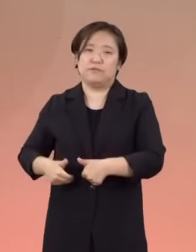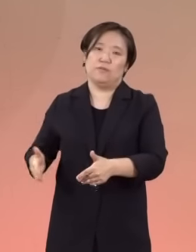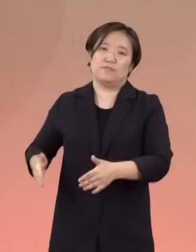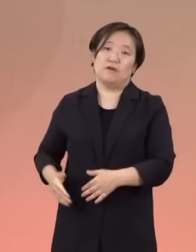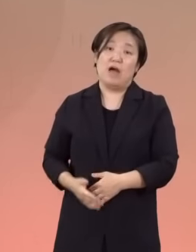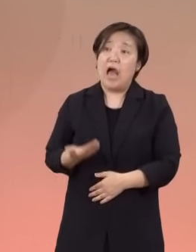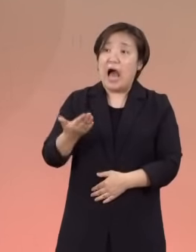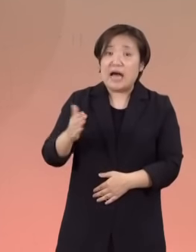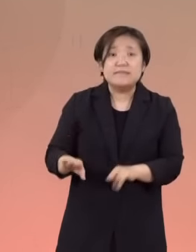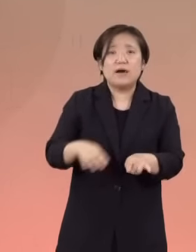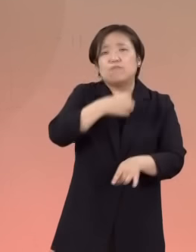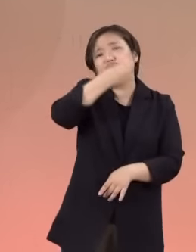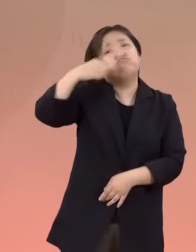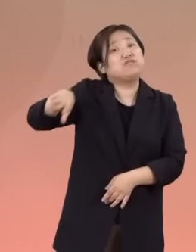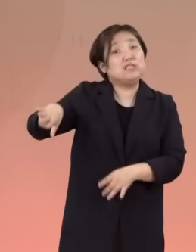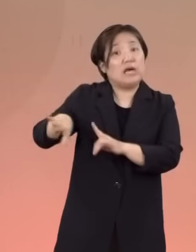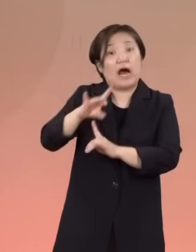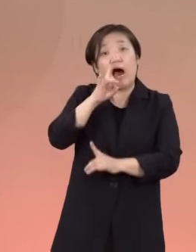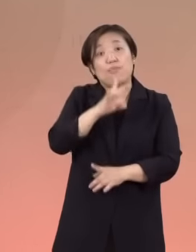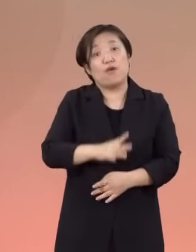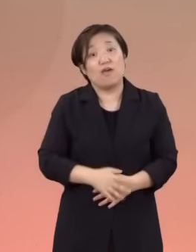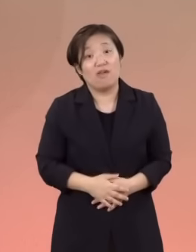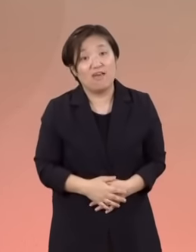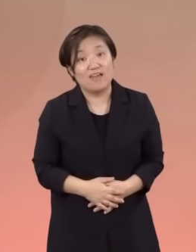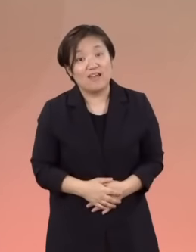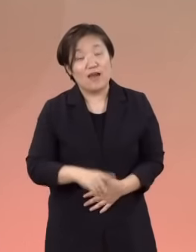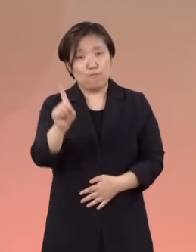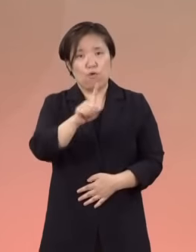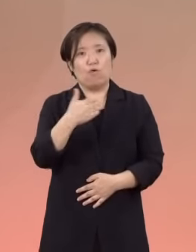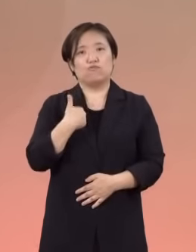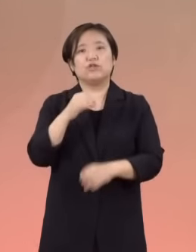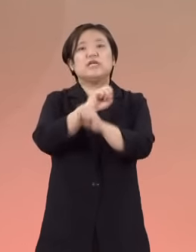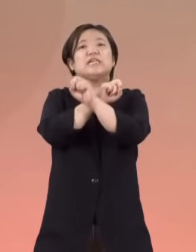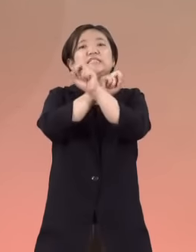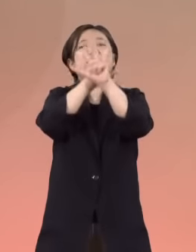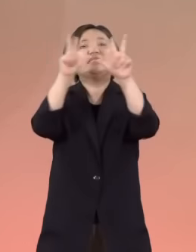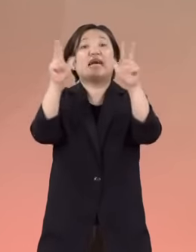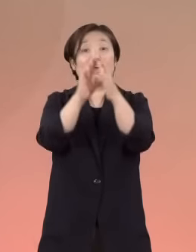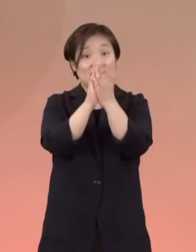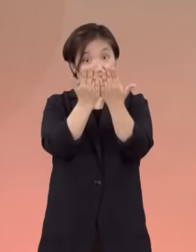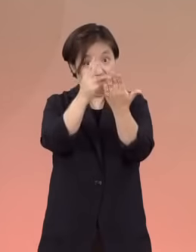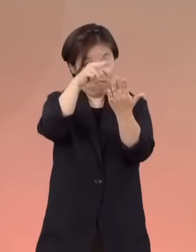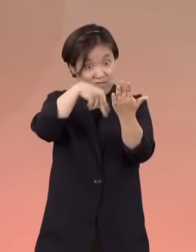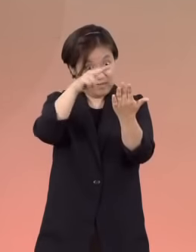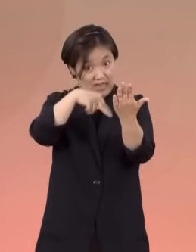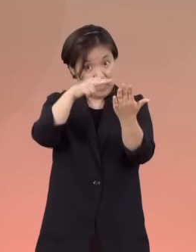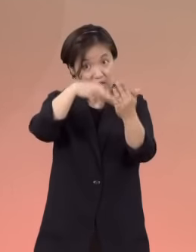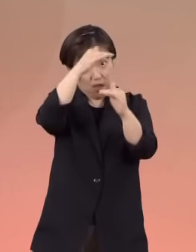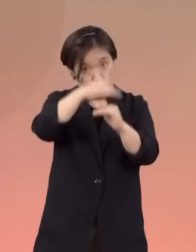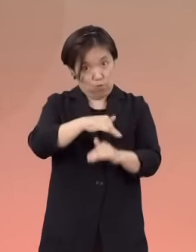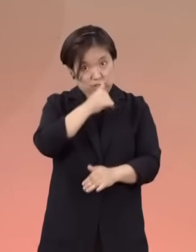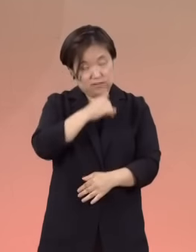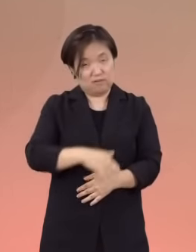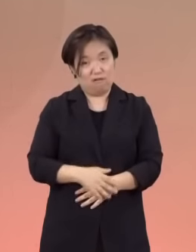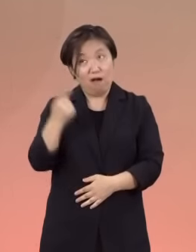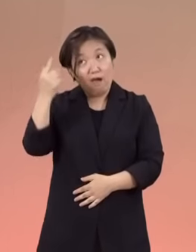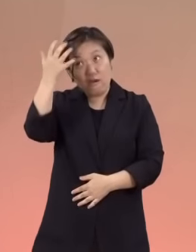없어요 우리 경 지장보살 본경 지경에서이 영적인 현상에